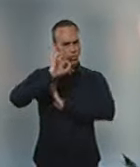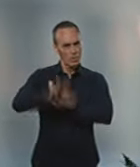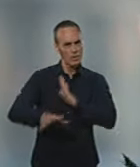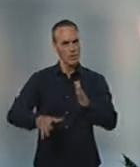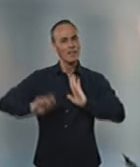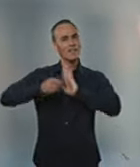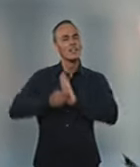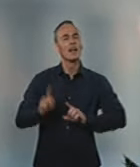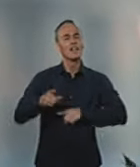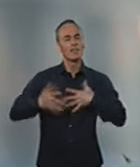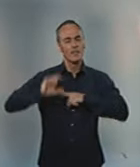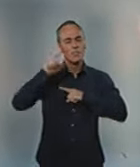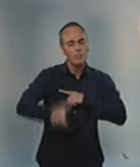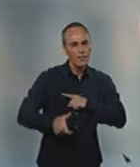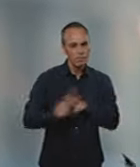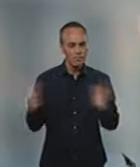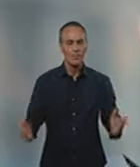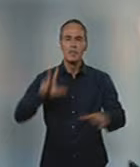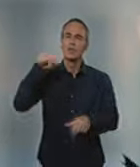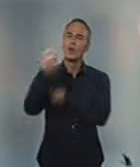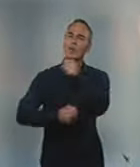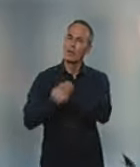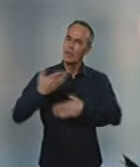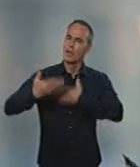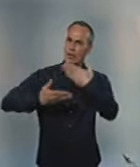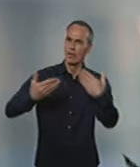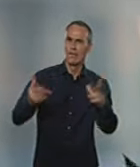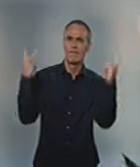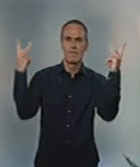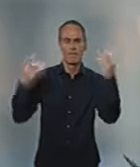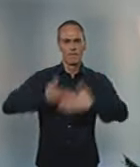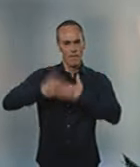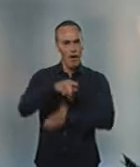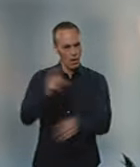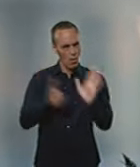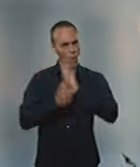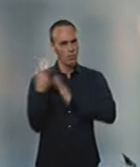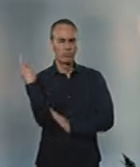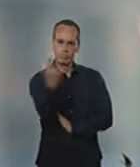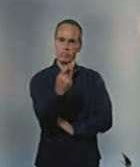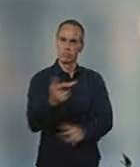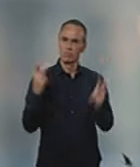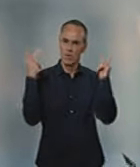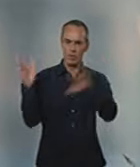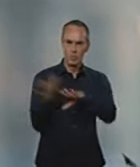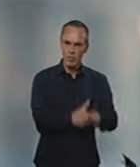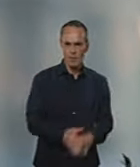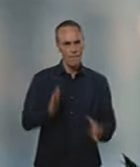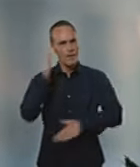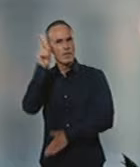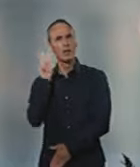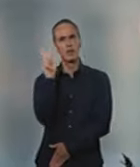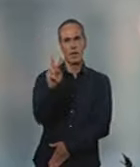l'prèsguerre et dans les tres glorieuse pour faire face la France doit être soudée la France doit être